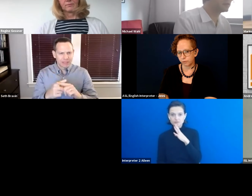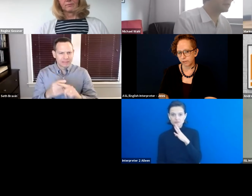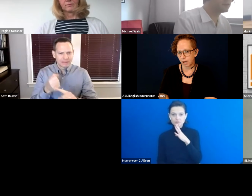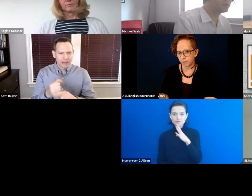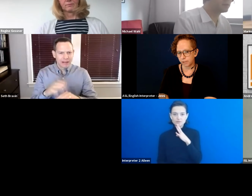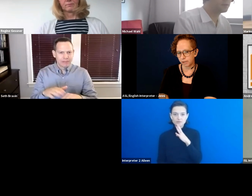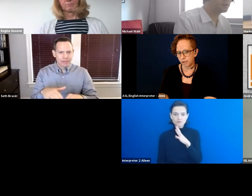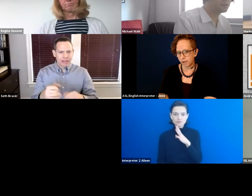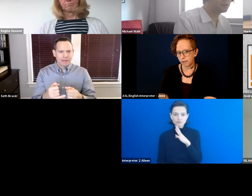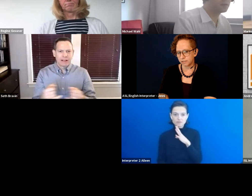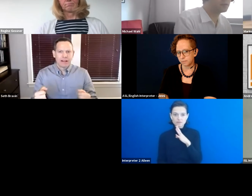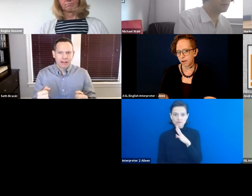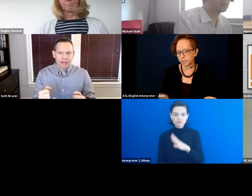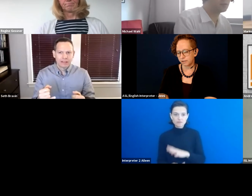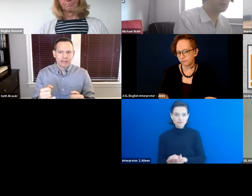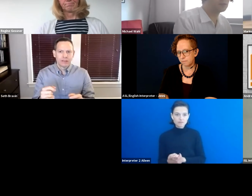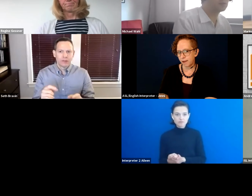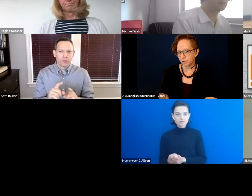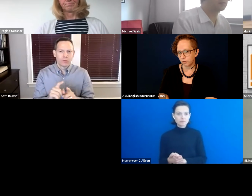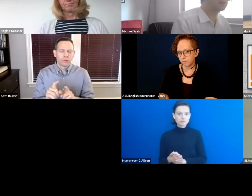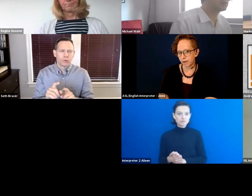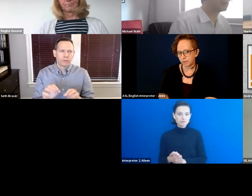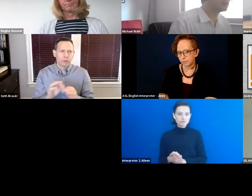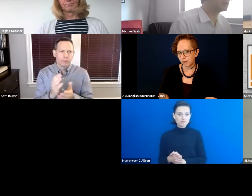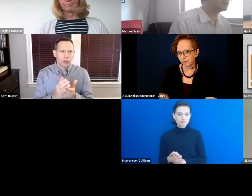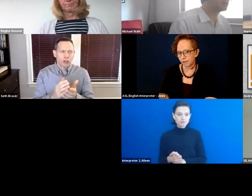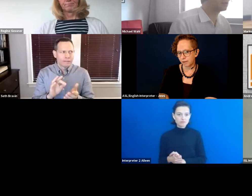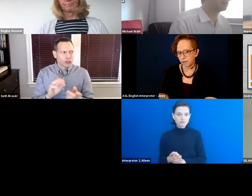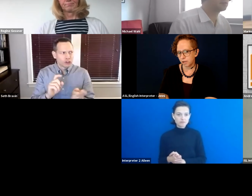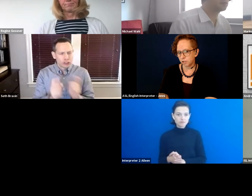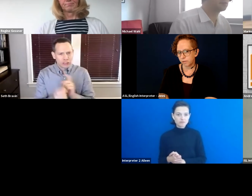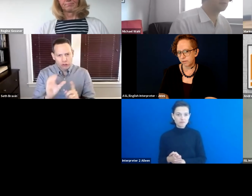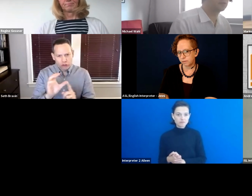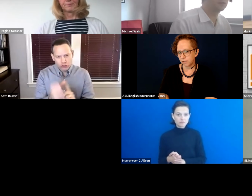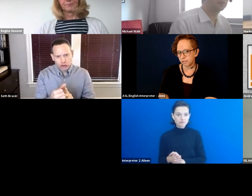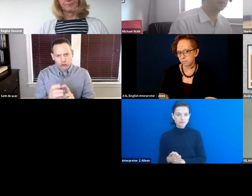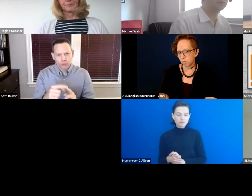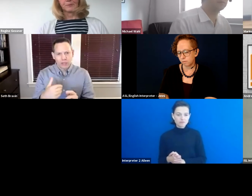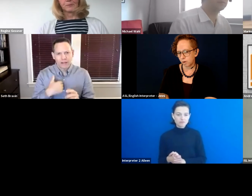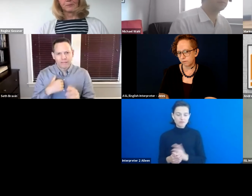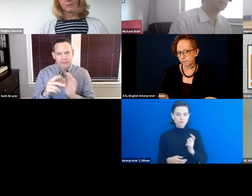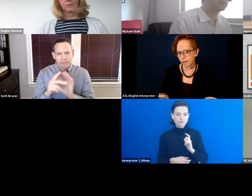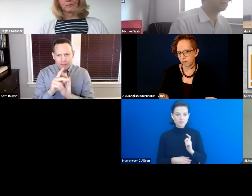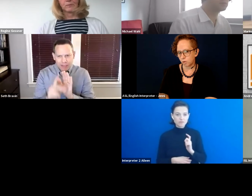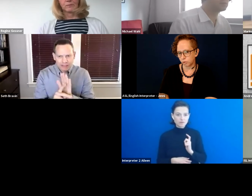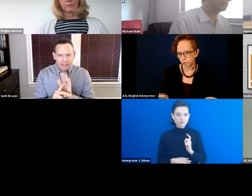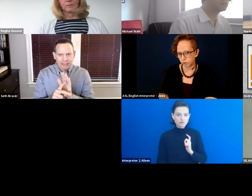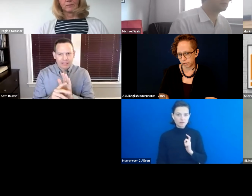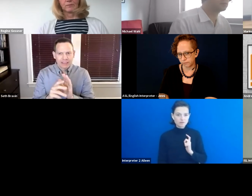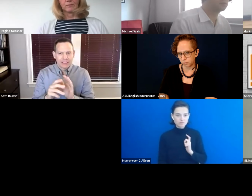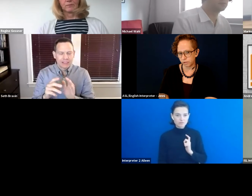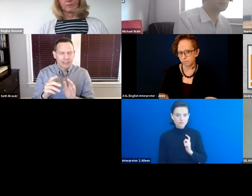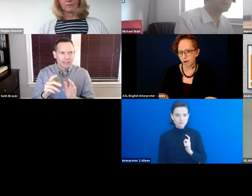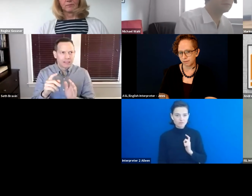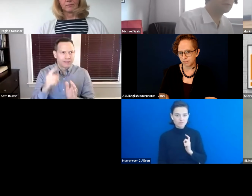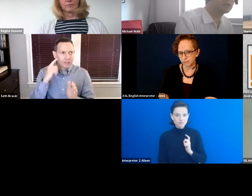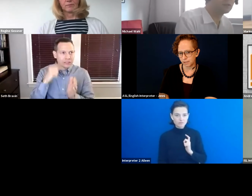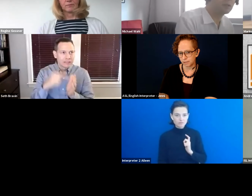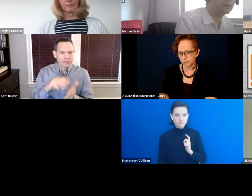revenue for the company, and that's a positive impact on the bottom line. So I think that's an important part of that culture shift